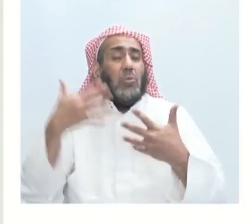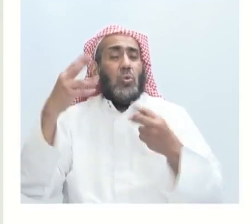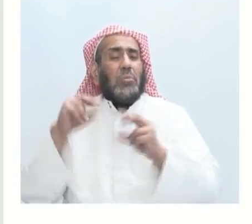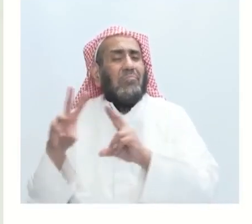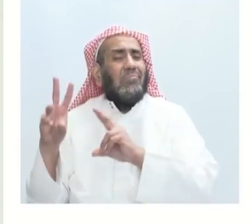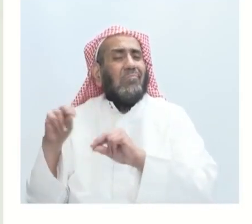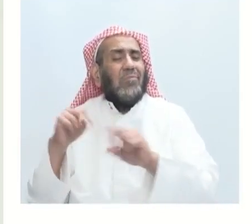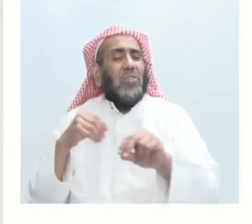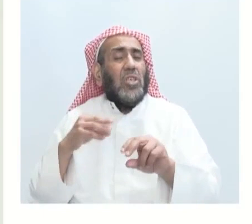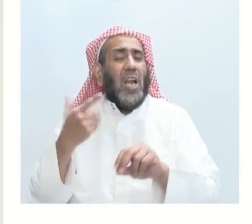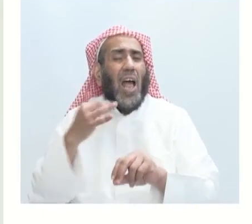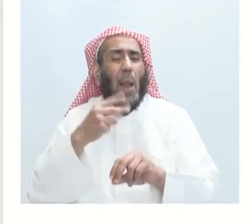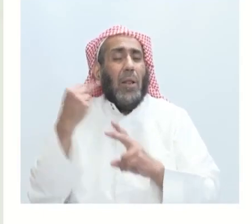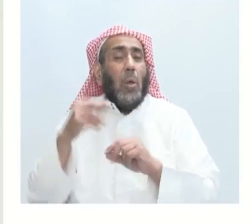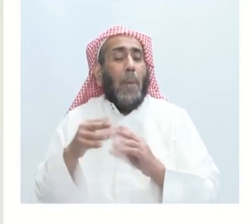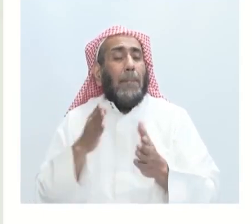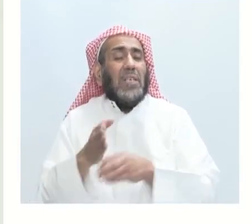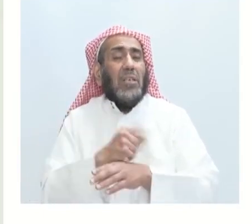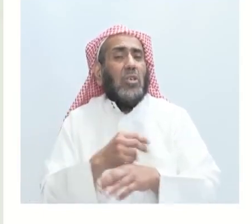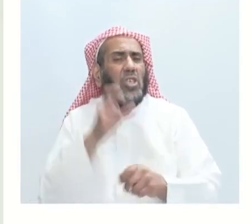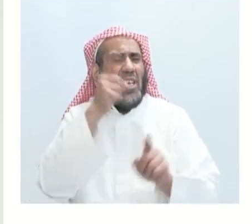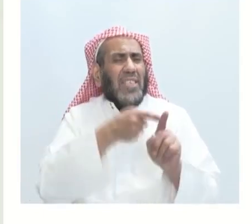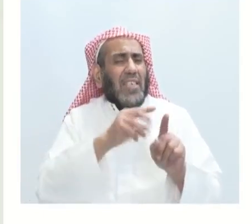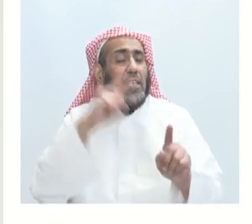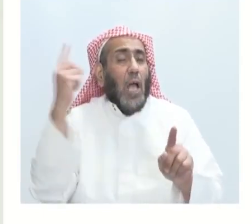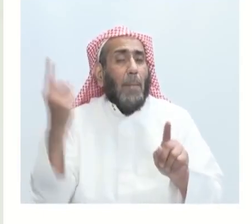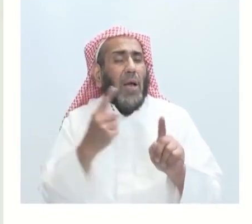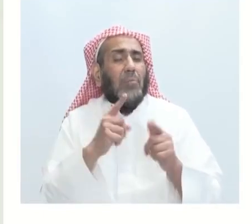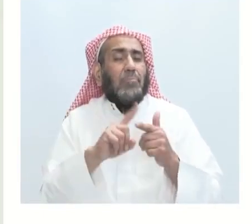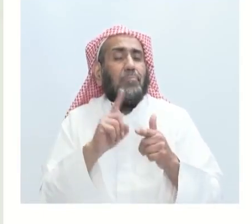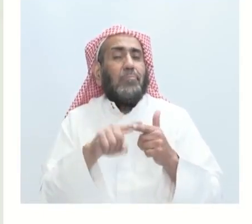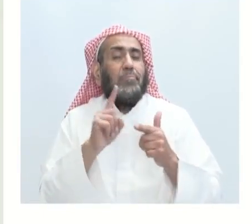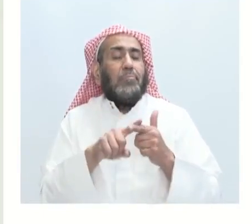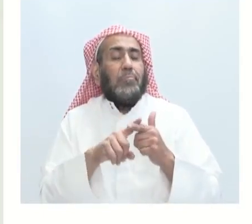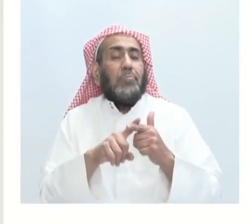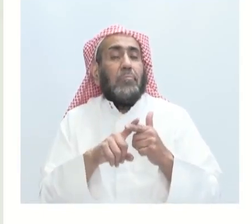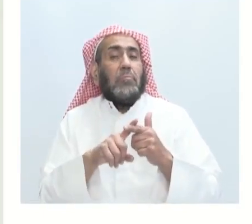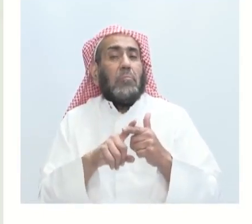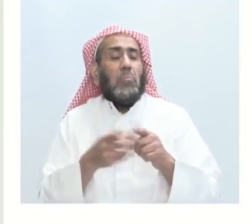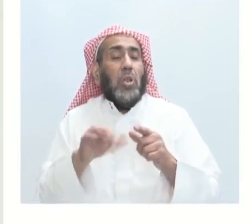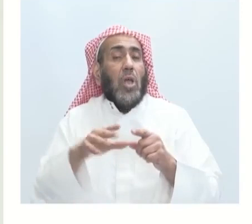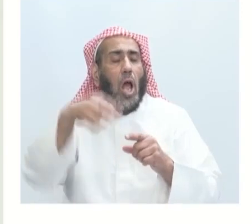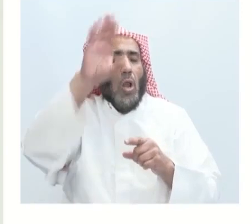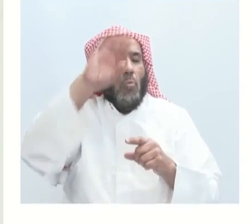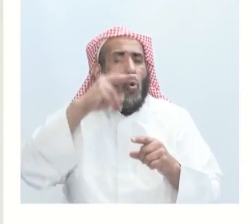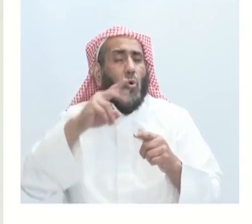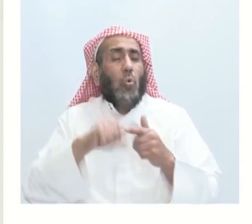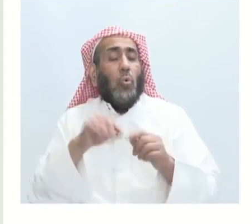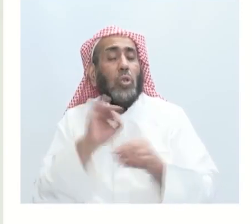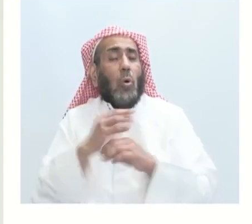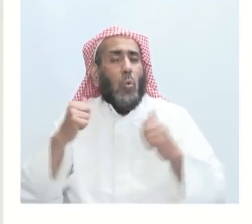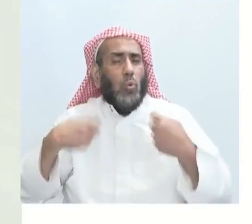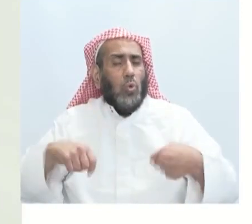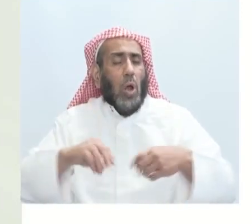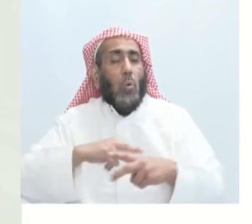هو الرثاء في الشعر العربي القديم مجالاته اما شخصيات عامه و طبعا في رثاء الملوك ورجاله الدعوه والوزراء